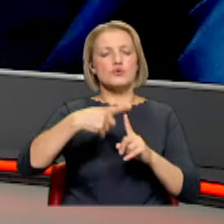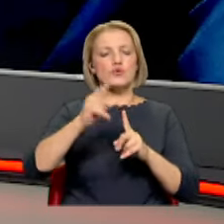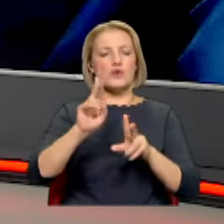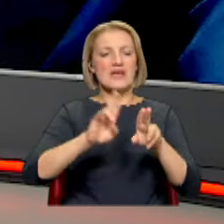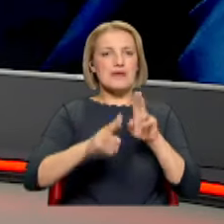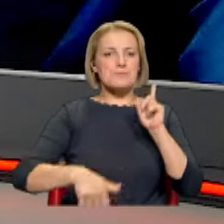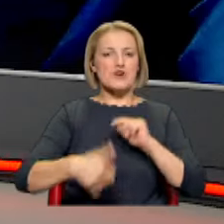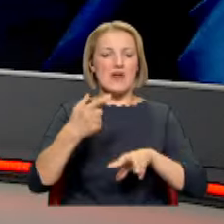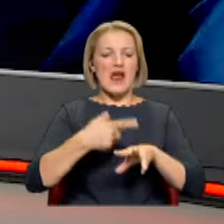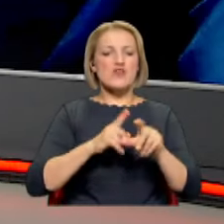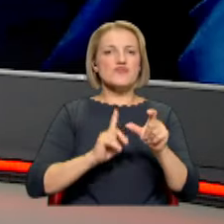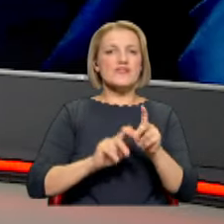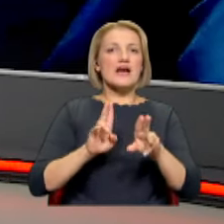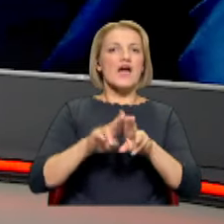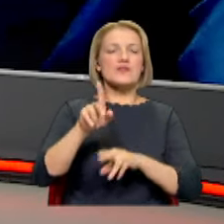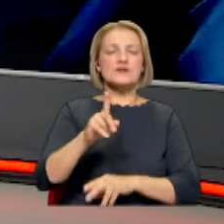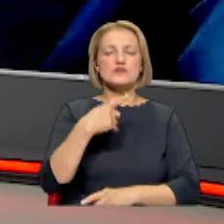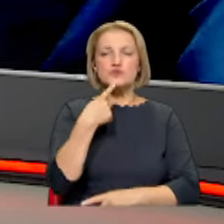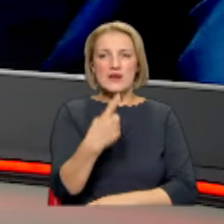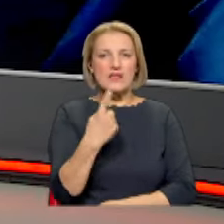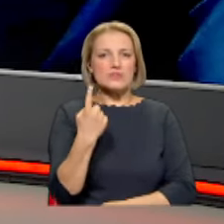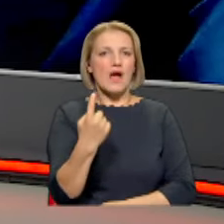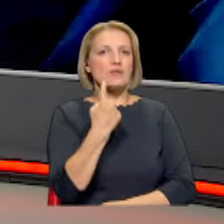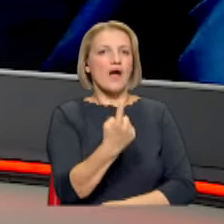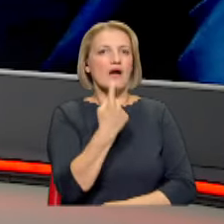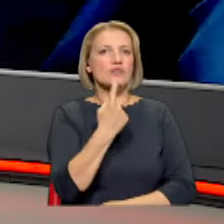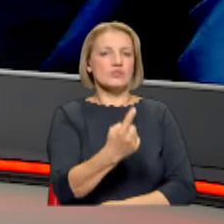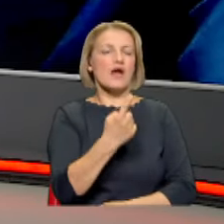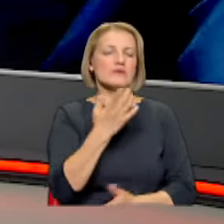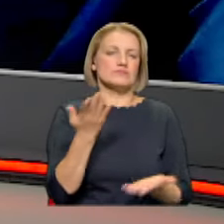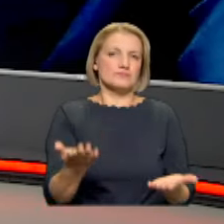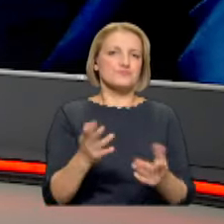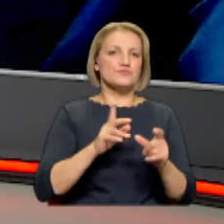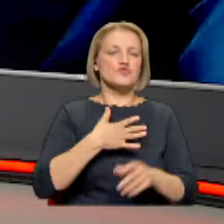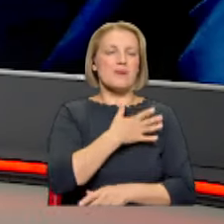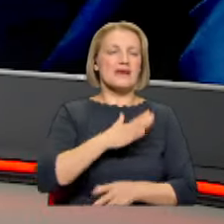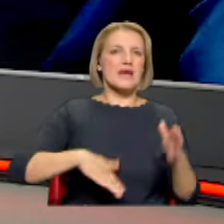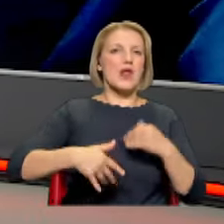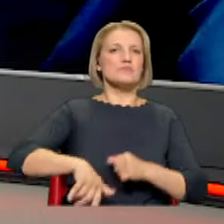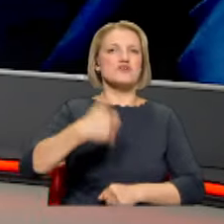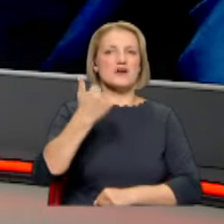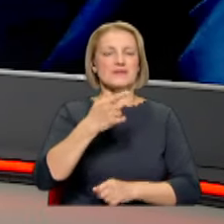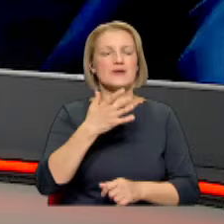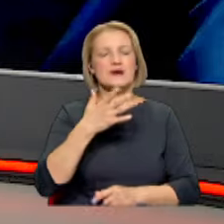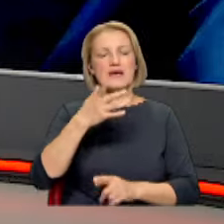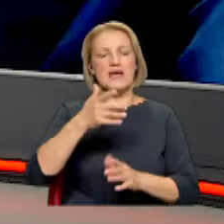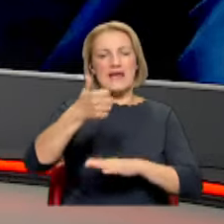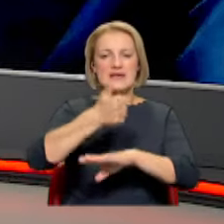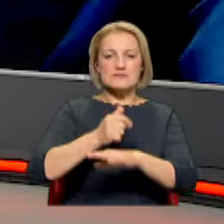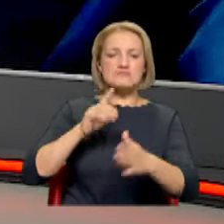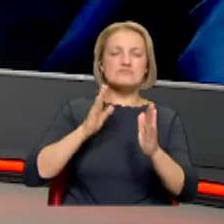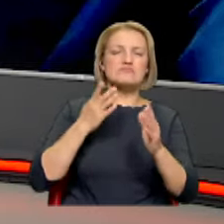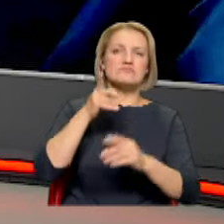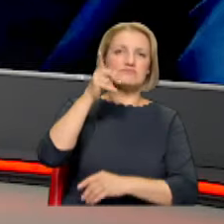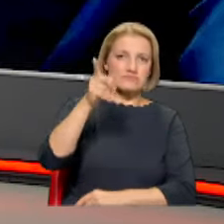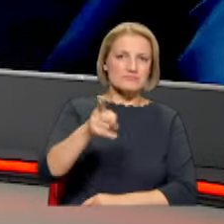Erhan Çetinkaya'nın söylediklerini bir bir çürüttüler. CHP Genel Başkanı Özgür Özel de iktidara adres göstererek